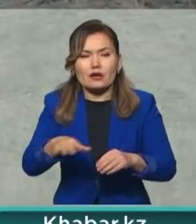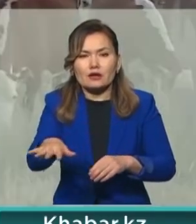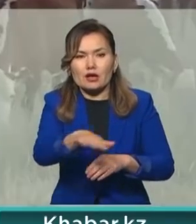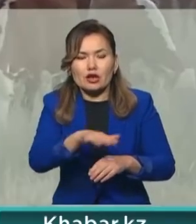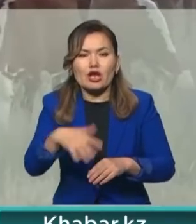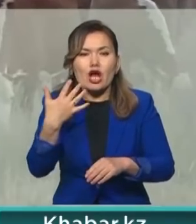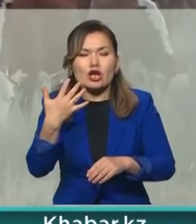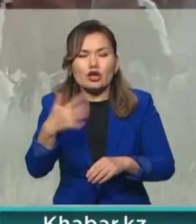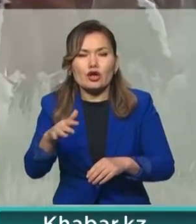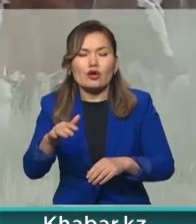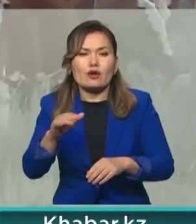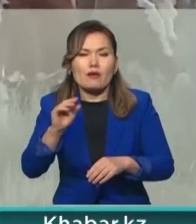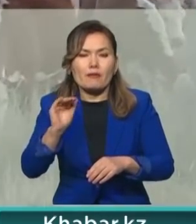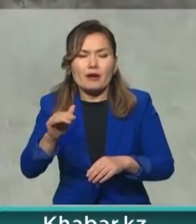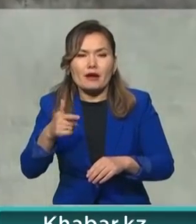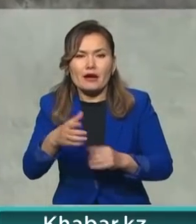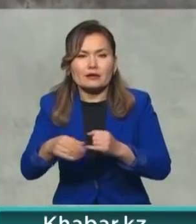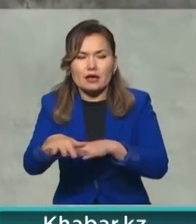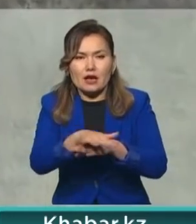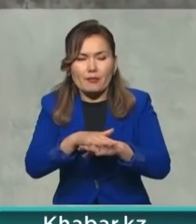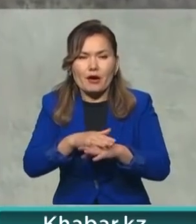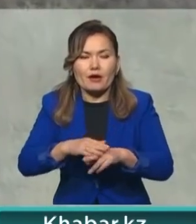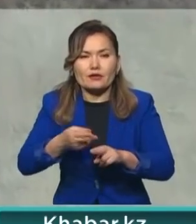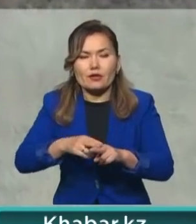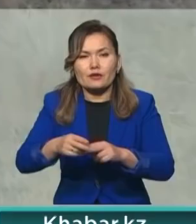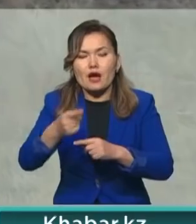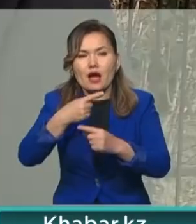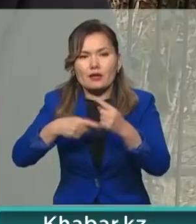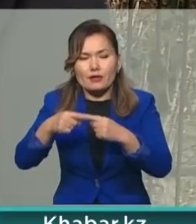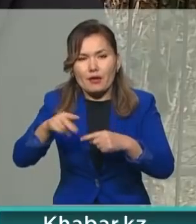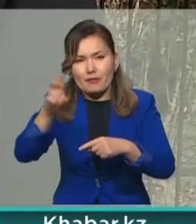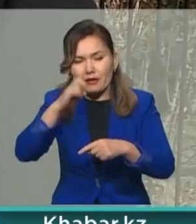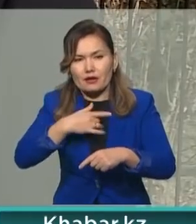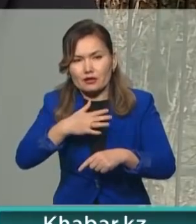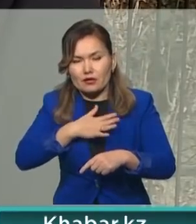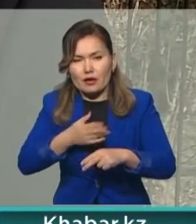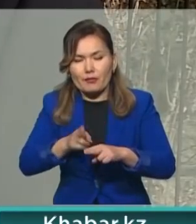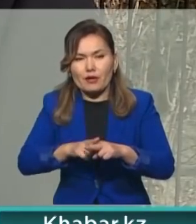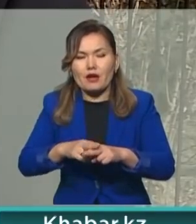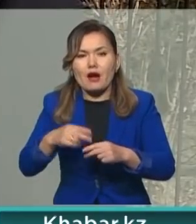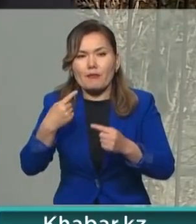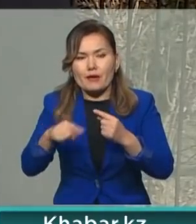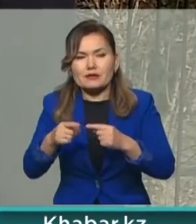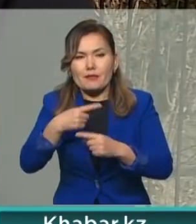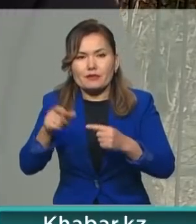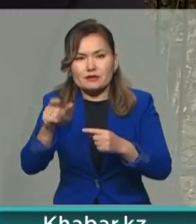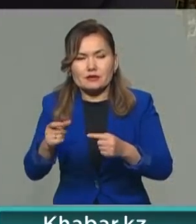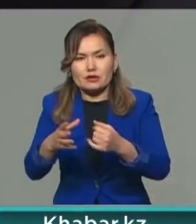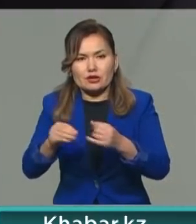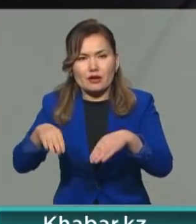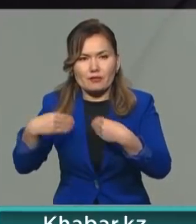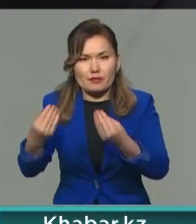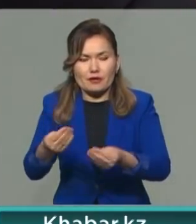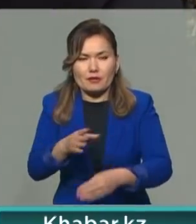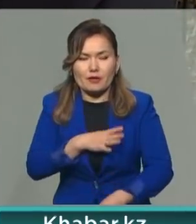жер мемлекетке қайтарылып, қолынан іс келетін азаматтарға берілген. Аудандық прокуратураның есімен 36 мың гектар берілген бізге, яғни бос